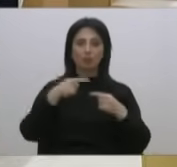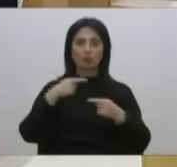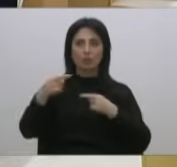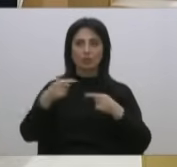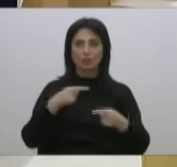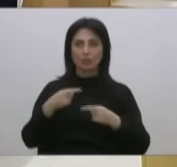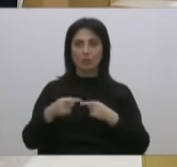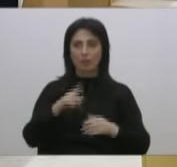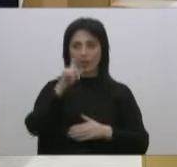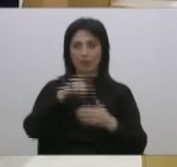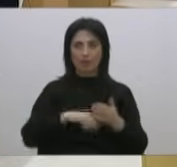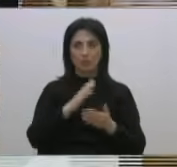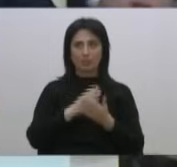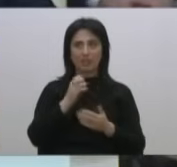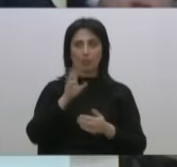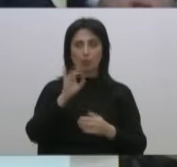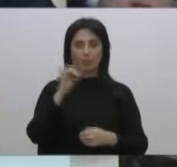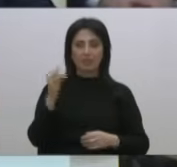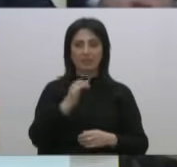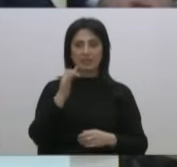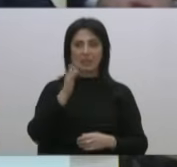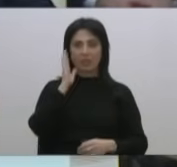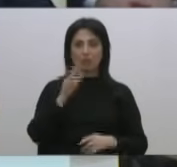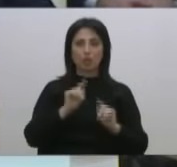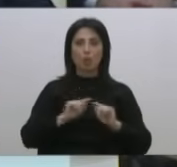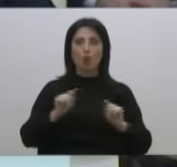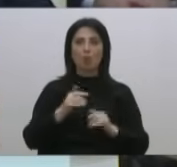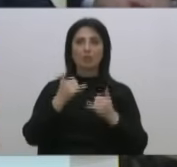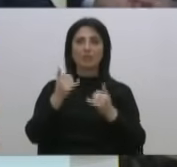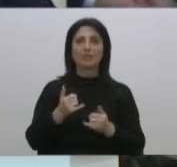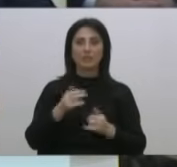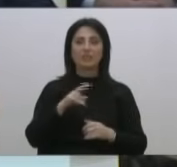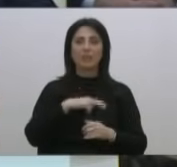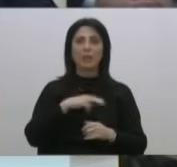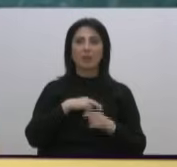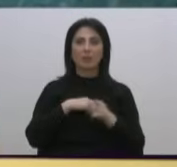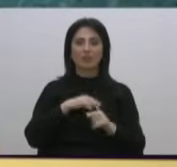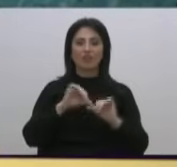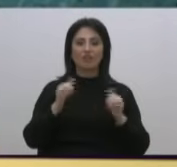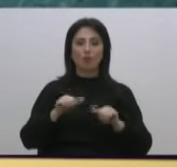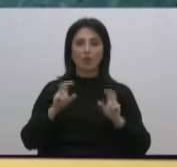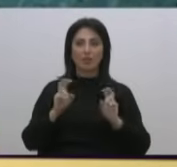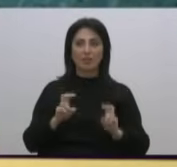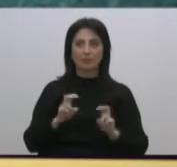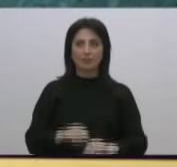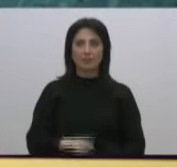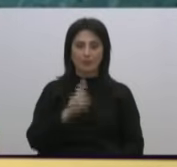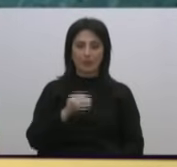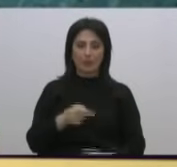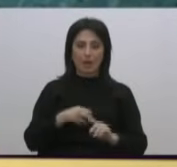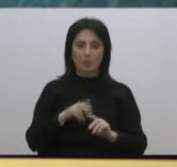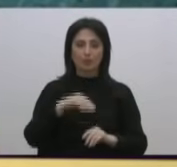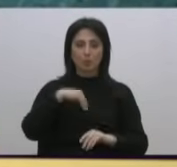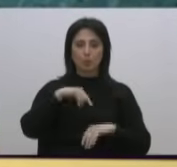შორის. დარწმუნებული ვარ, რომ კიდევ უფრო საინტერესო იქნება ოპოზიციისთვისაც საპარლამენტო ფორმატები და